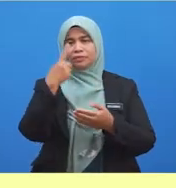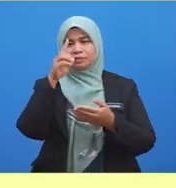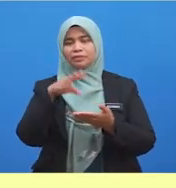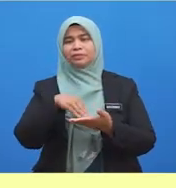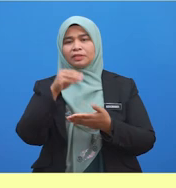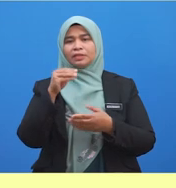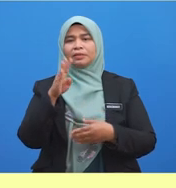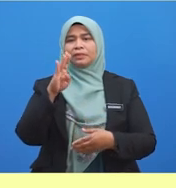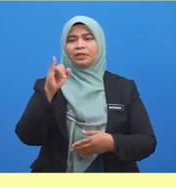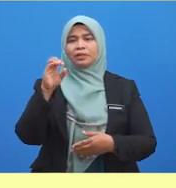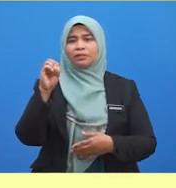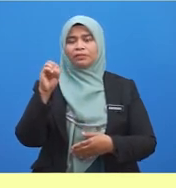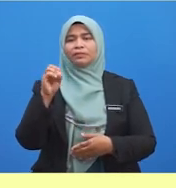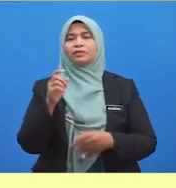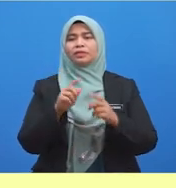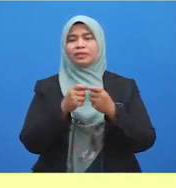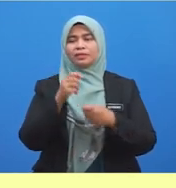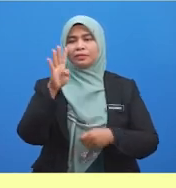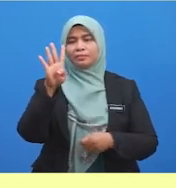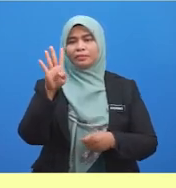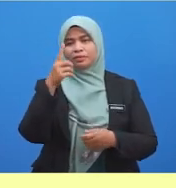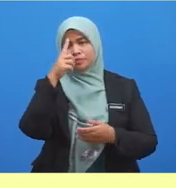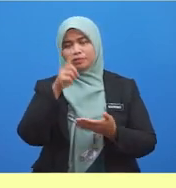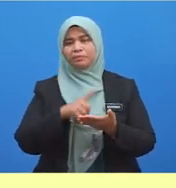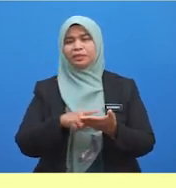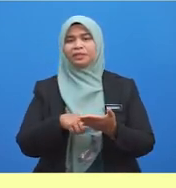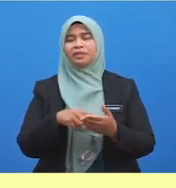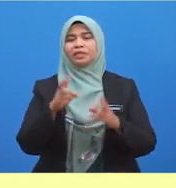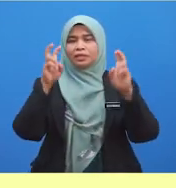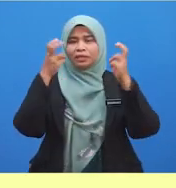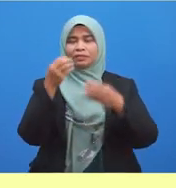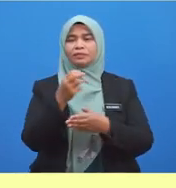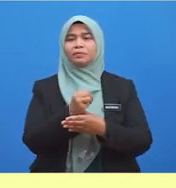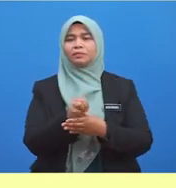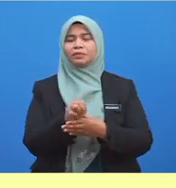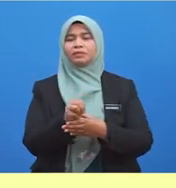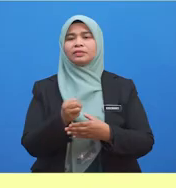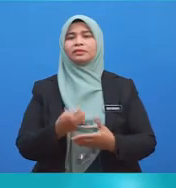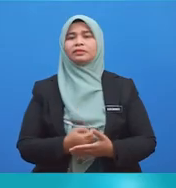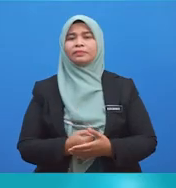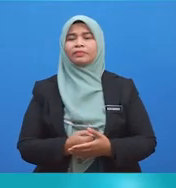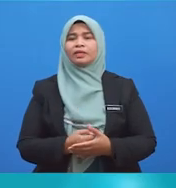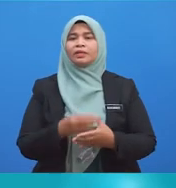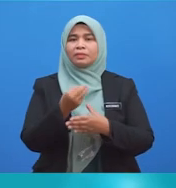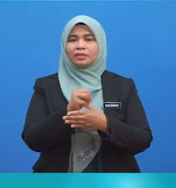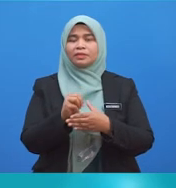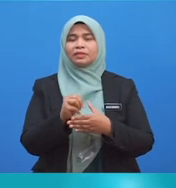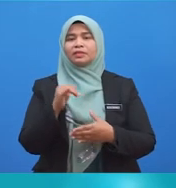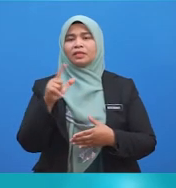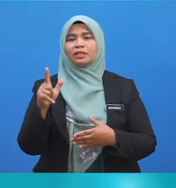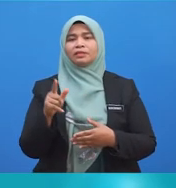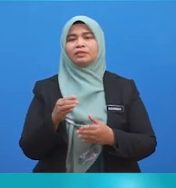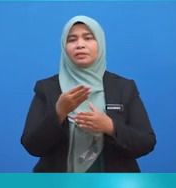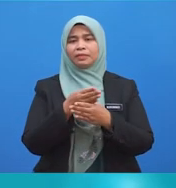mata pelajaran biologi bagi membincangkan tajuk meiosis. Meiosis